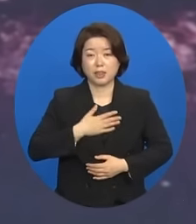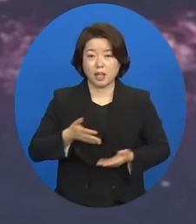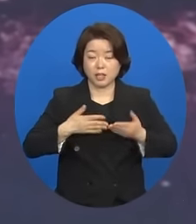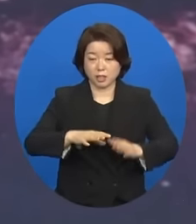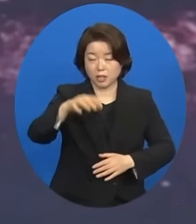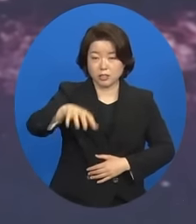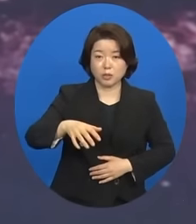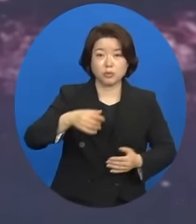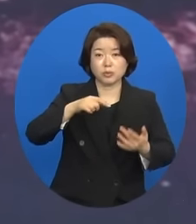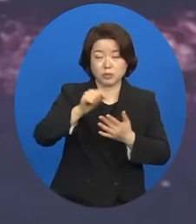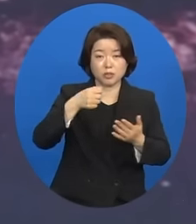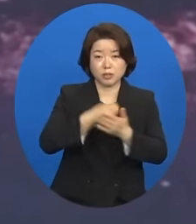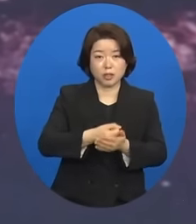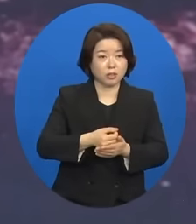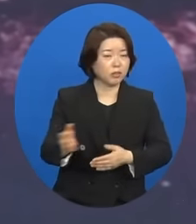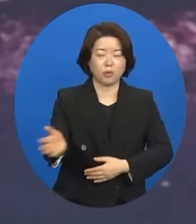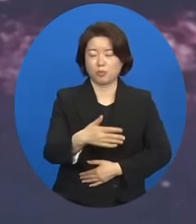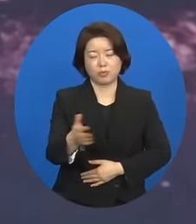장소 선택했다